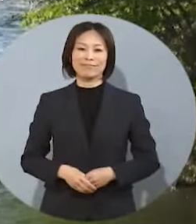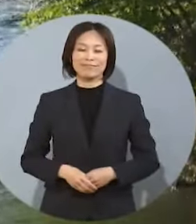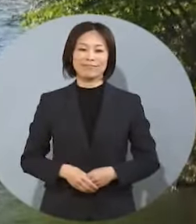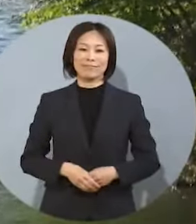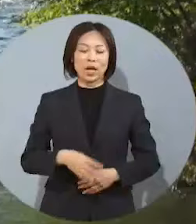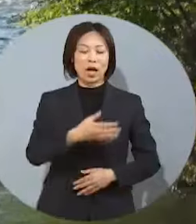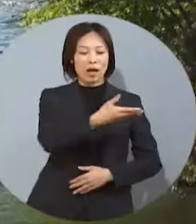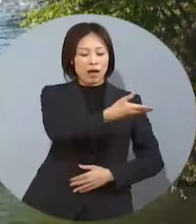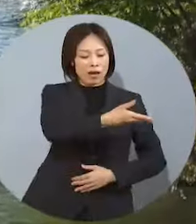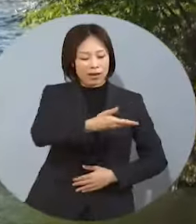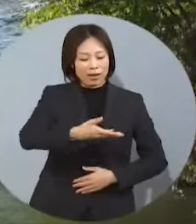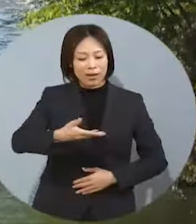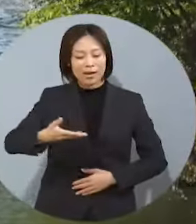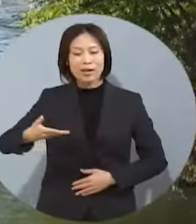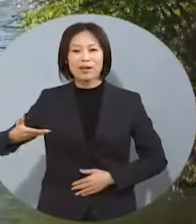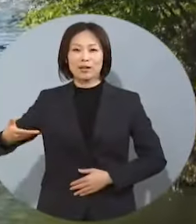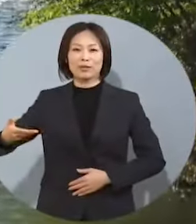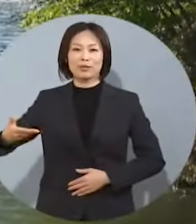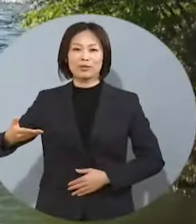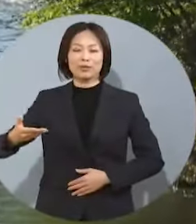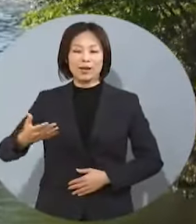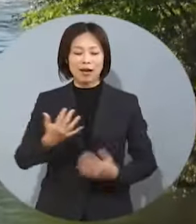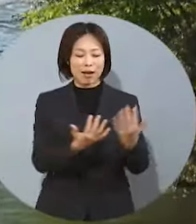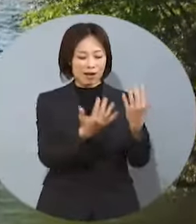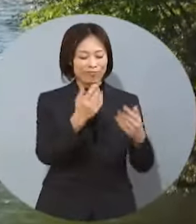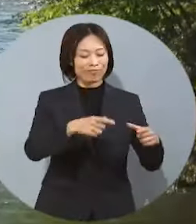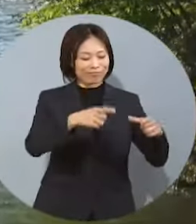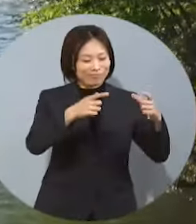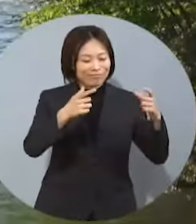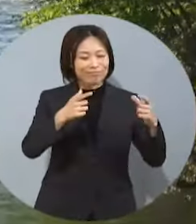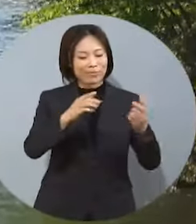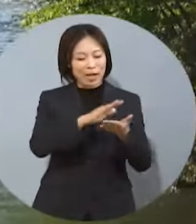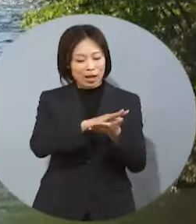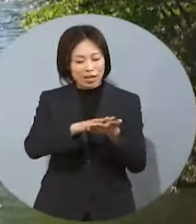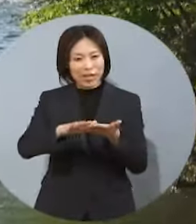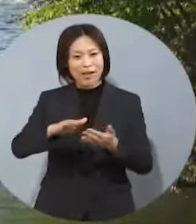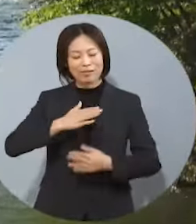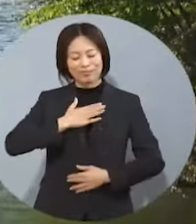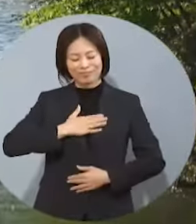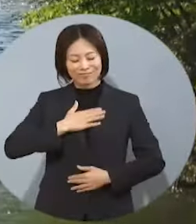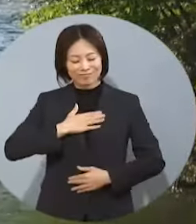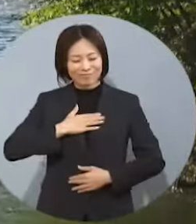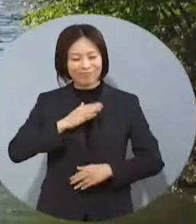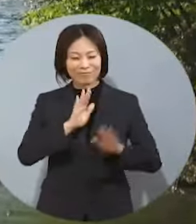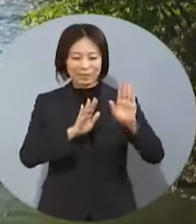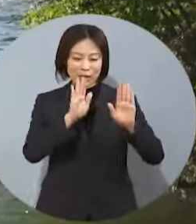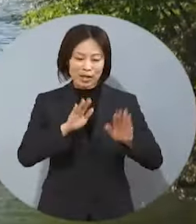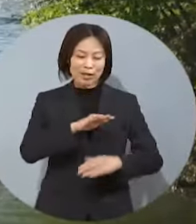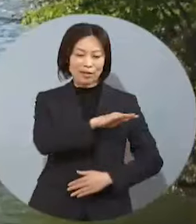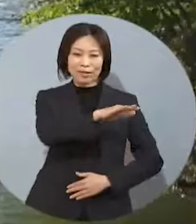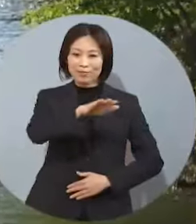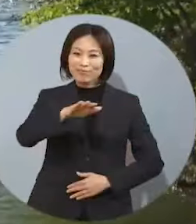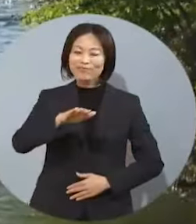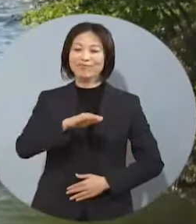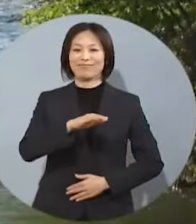悠々と流れる水と豊かな緑が映える穏やかな光景が広がっています。